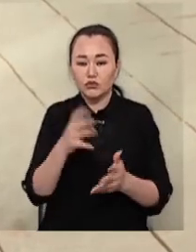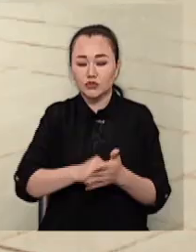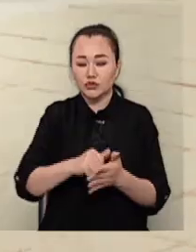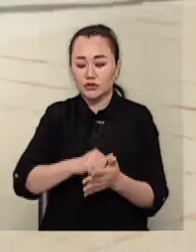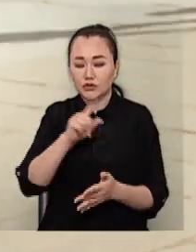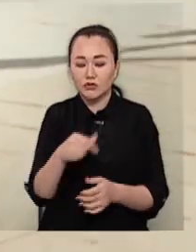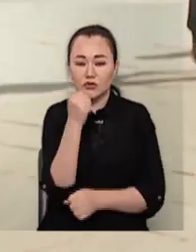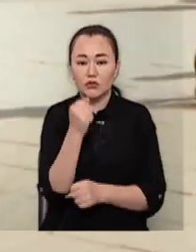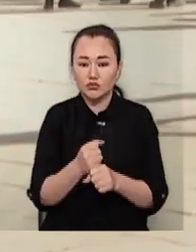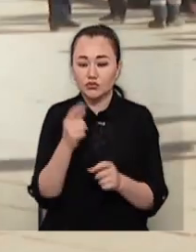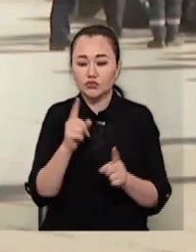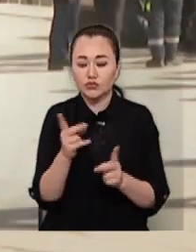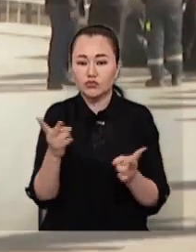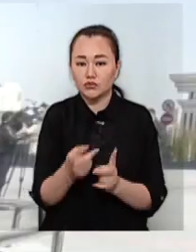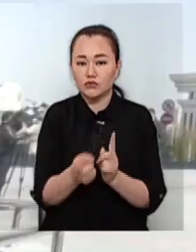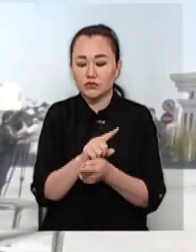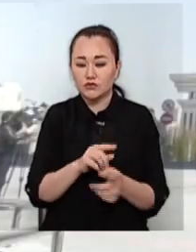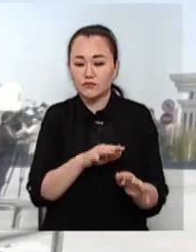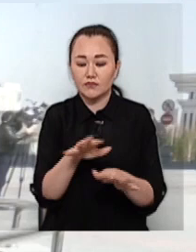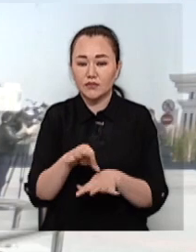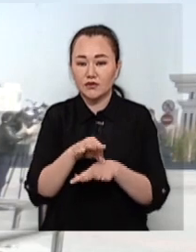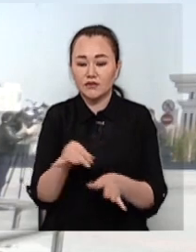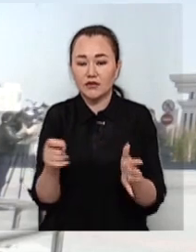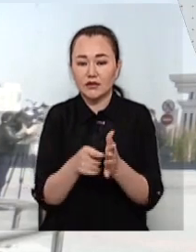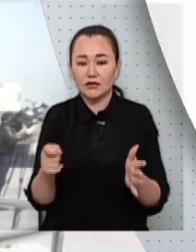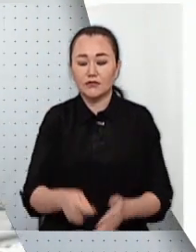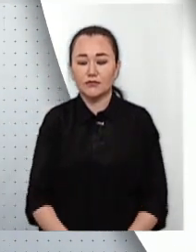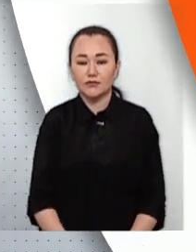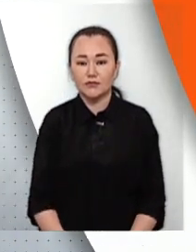требования рабочих? Что нужно изменить в сфере проведения тендеров?